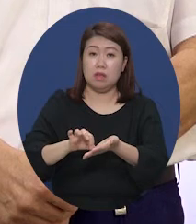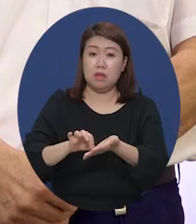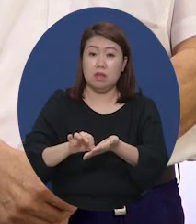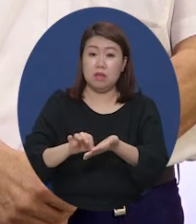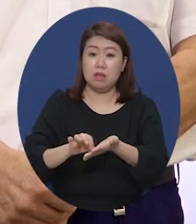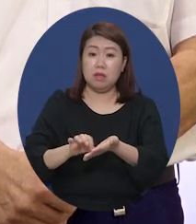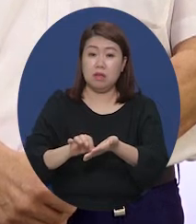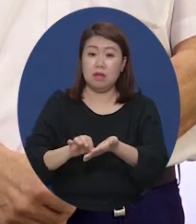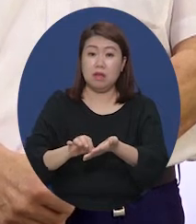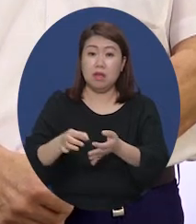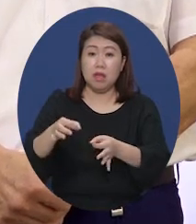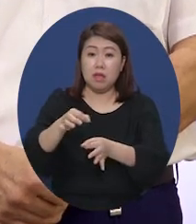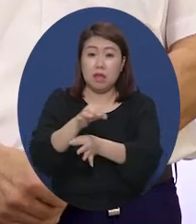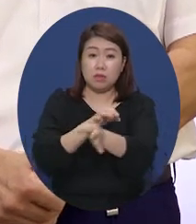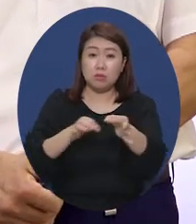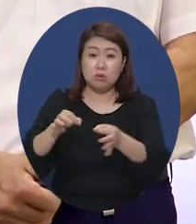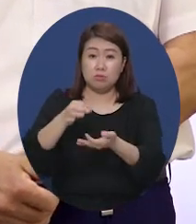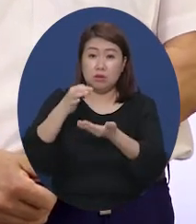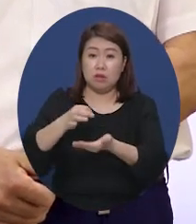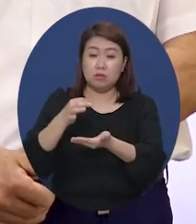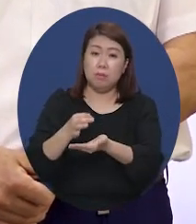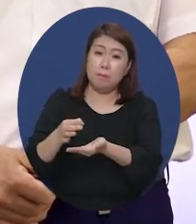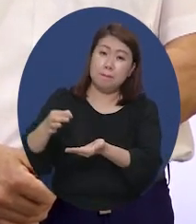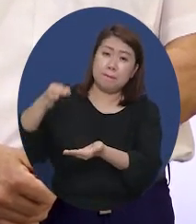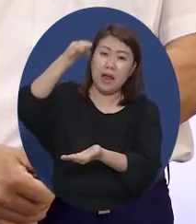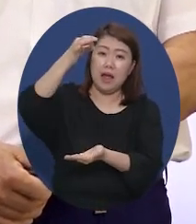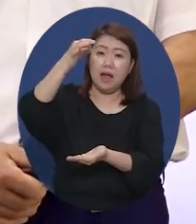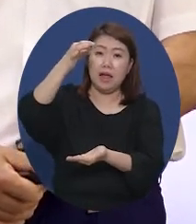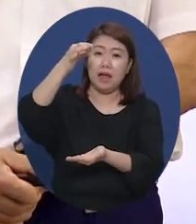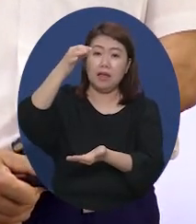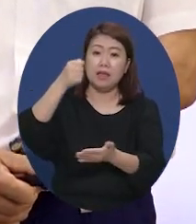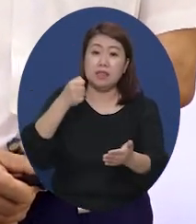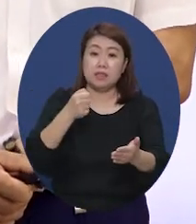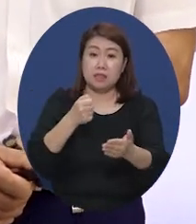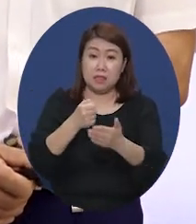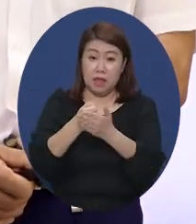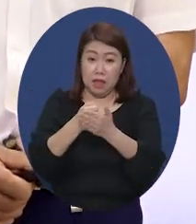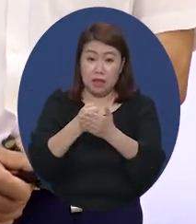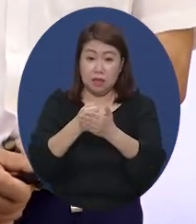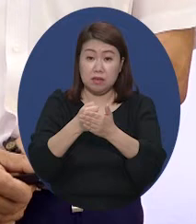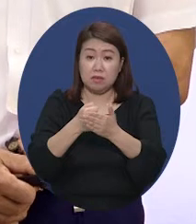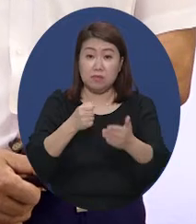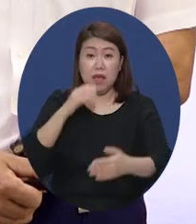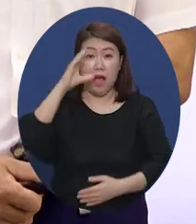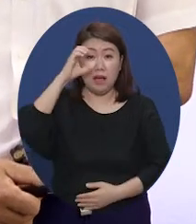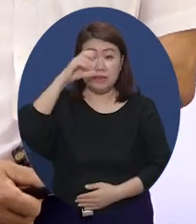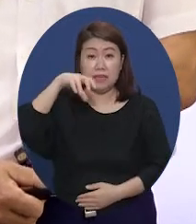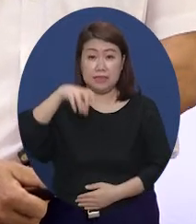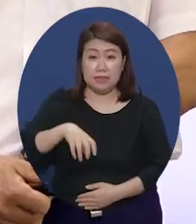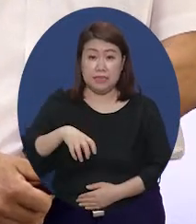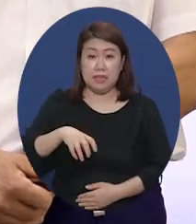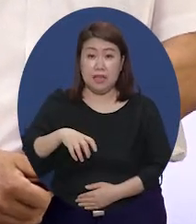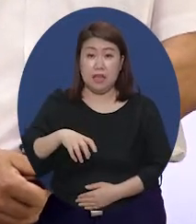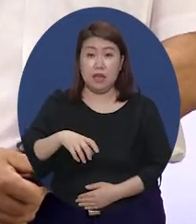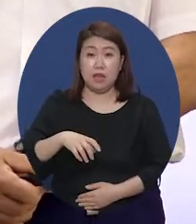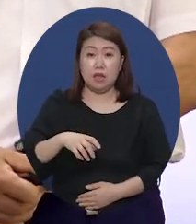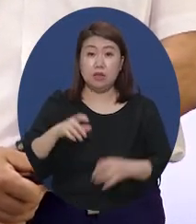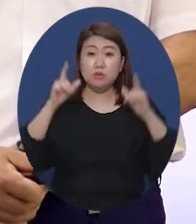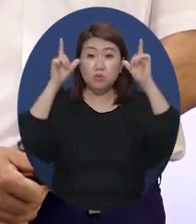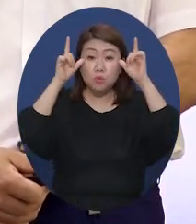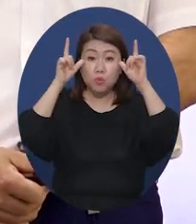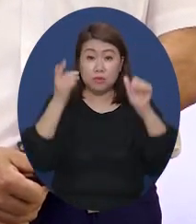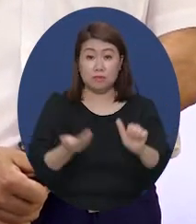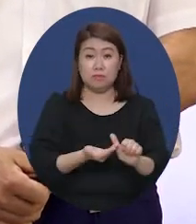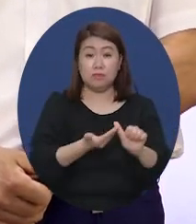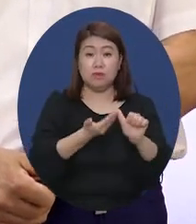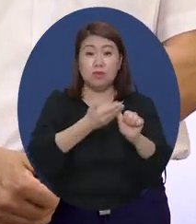엄청 뛰게 되고, 그 다음에 그 가격이 폭등하기 시작했습니다. 그러다 보니까 아르헨티나 그 팜파스 지역, 소를